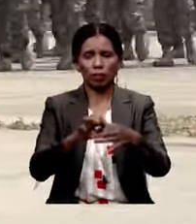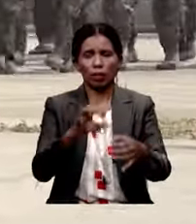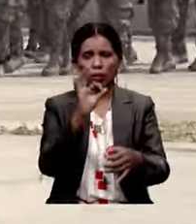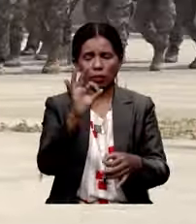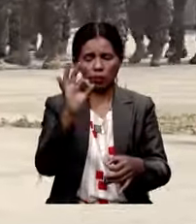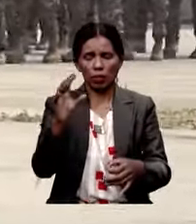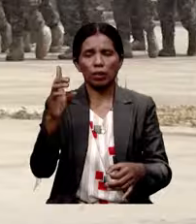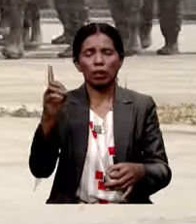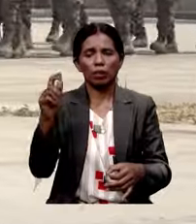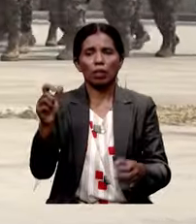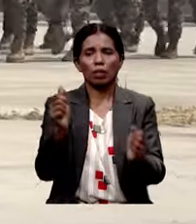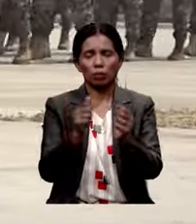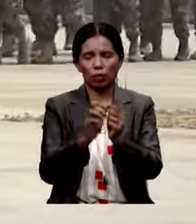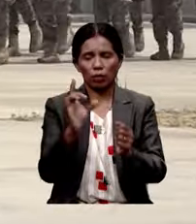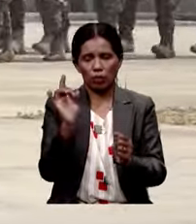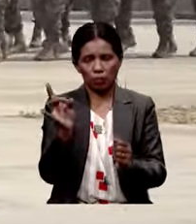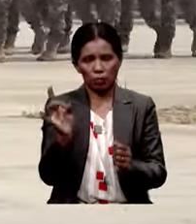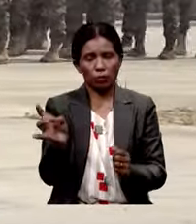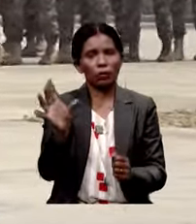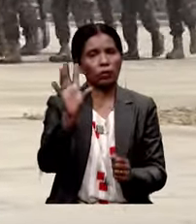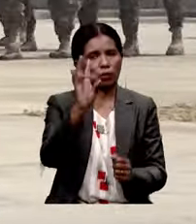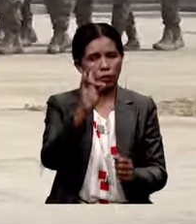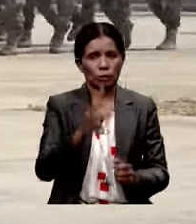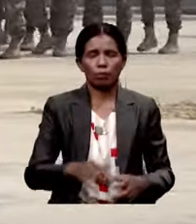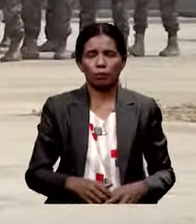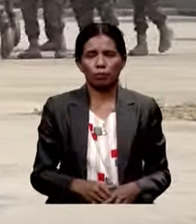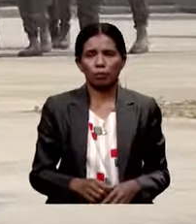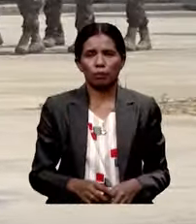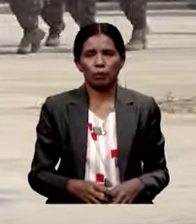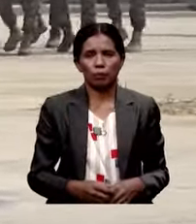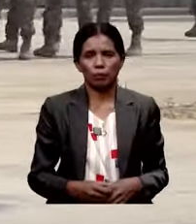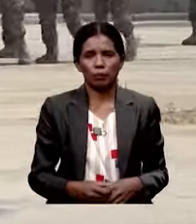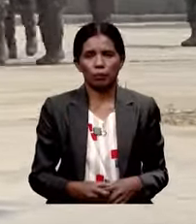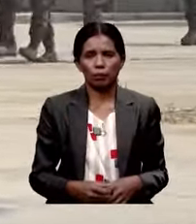Tele, Ramuto Kualo Nulo Recentito. João Carlos, Rafael dos Reis, GMN.